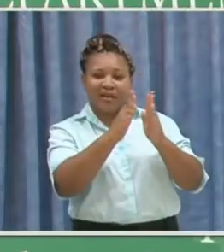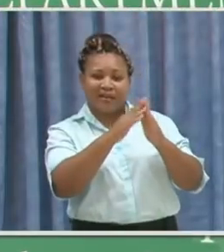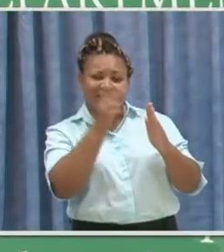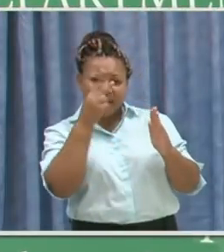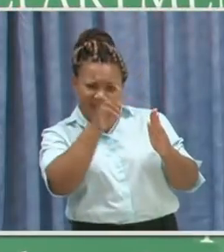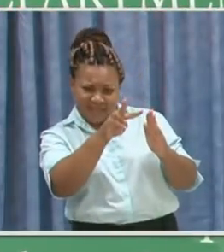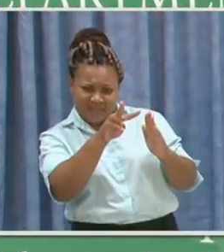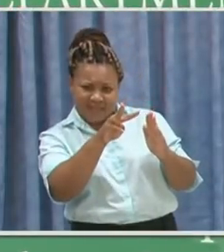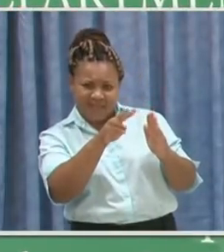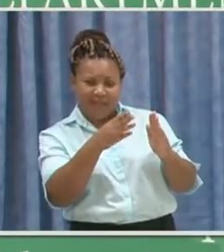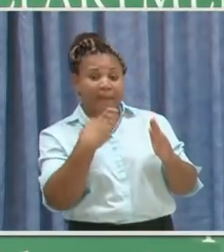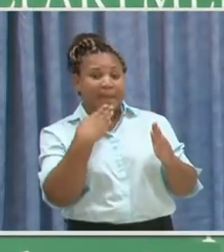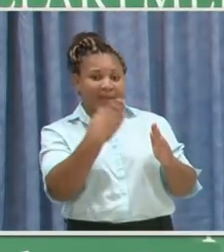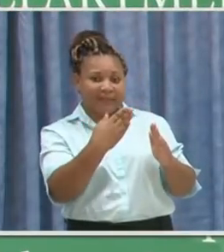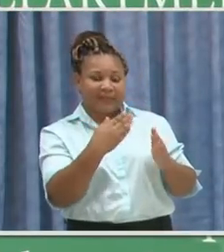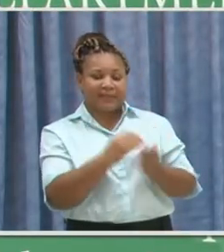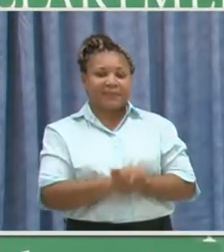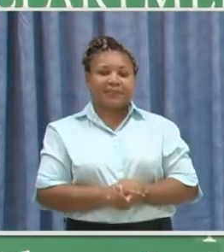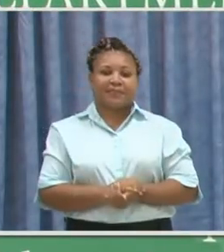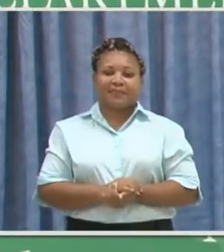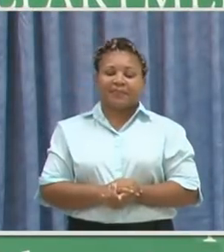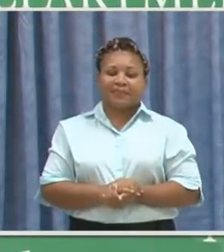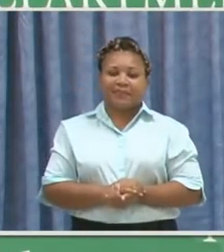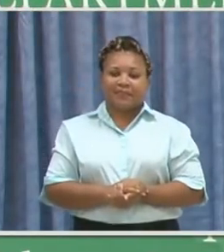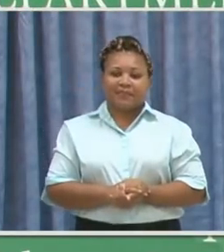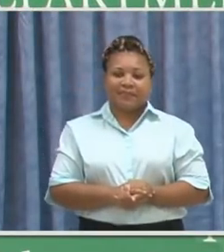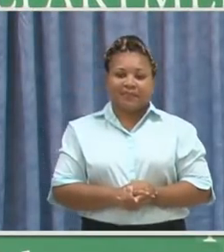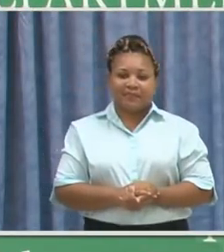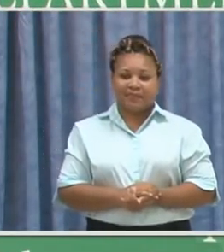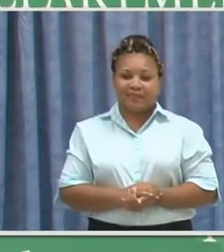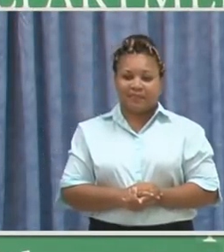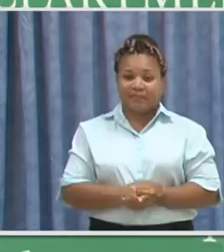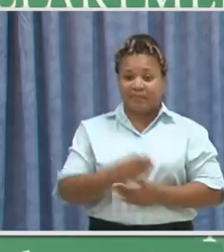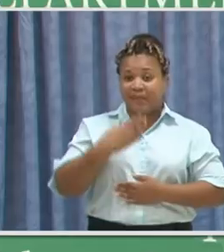fidélité. Des fois par semaine au moins.